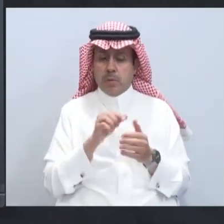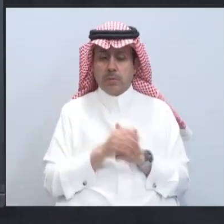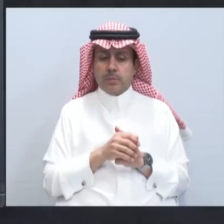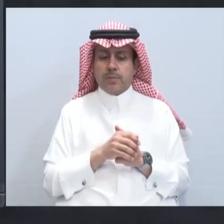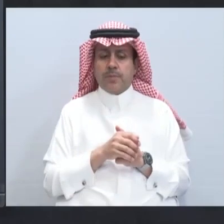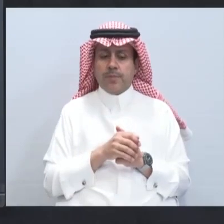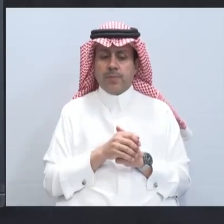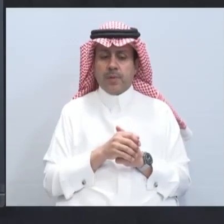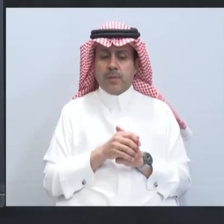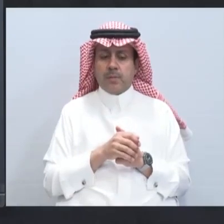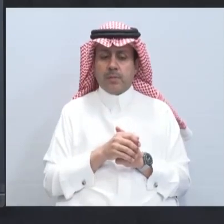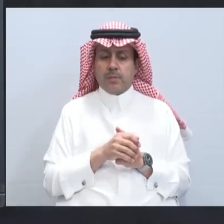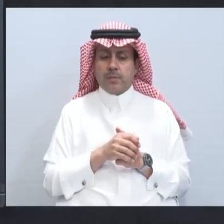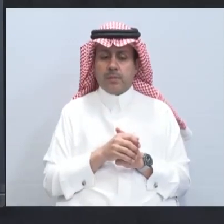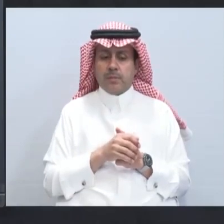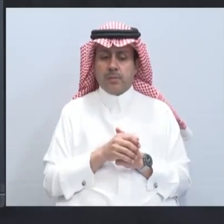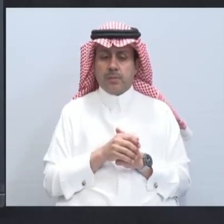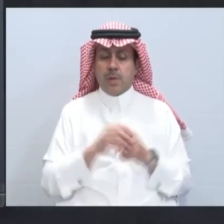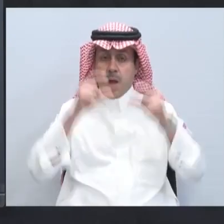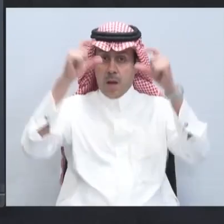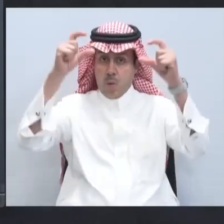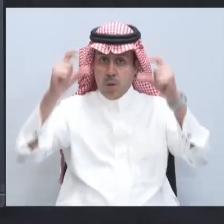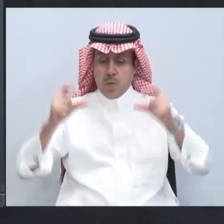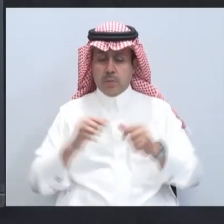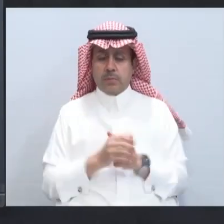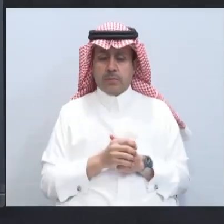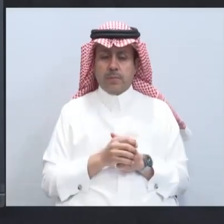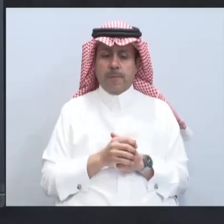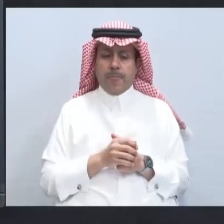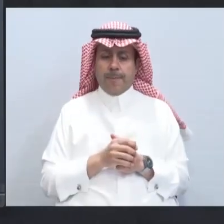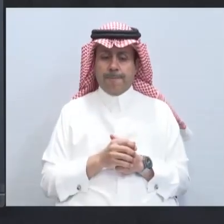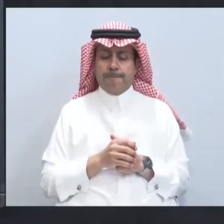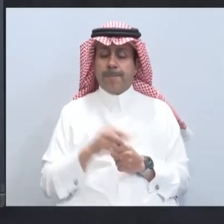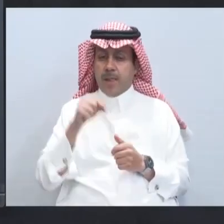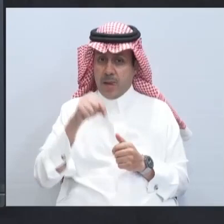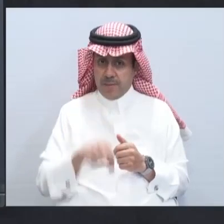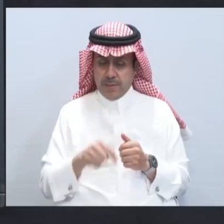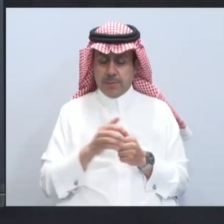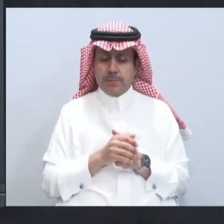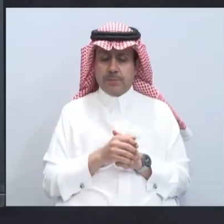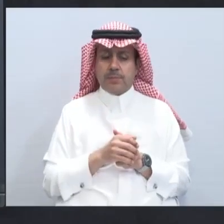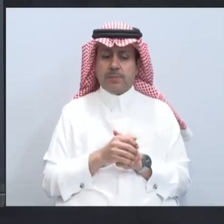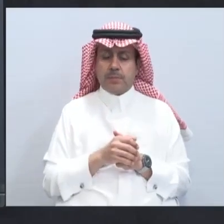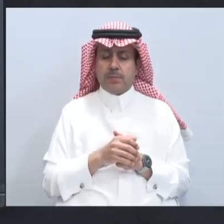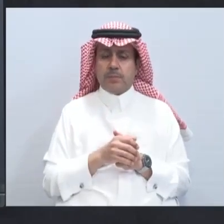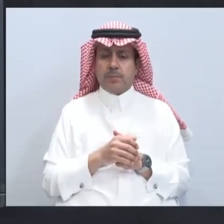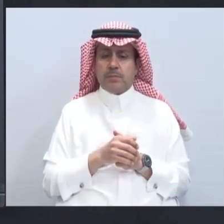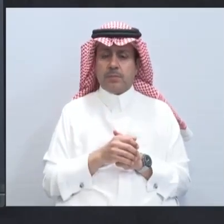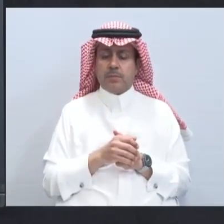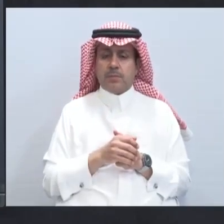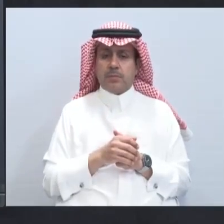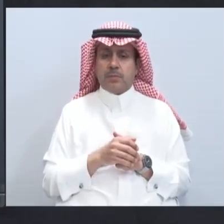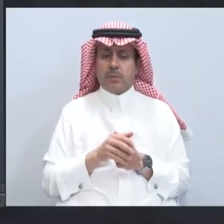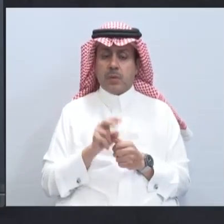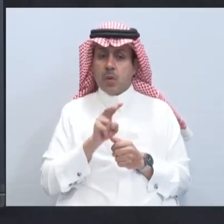لديك مثل هذه يعني عناوين هذه المواقع المتواجده لديك في المنهج تستطيع